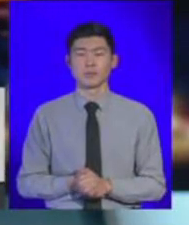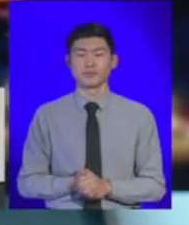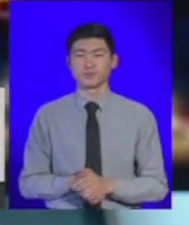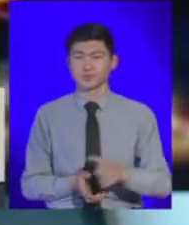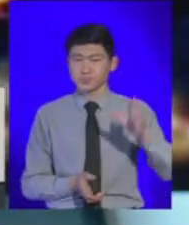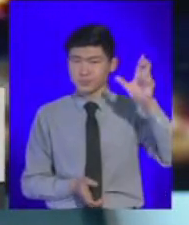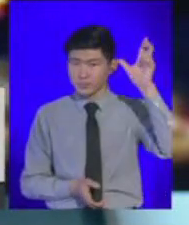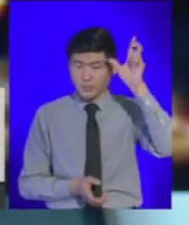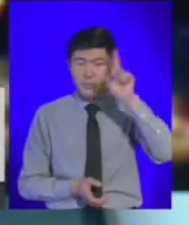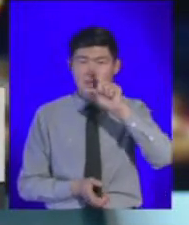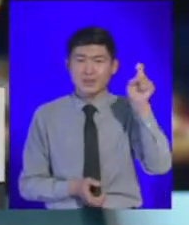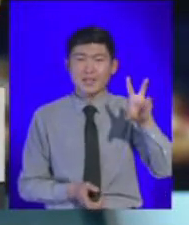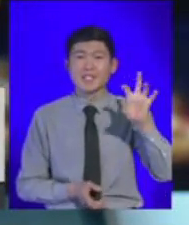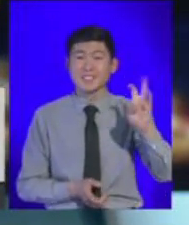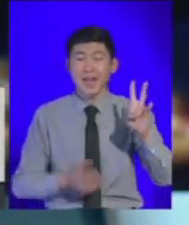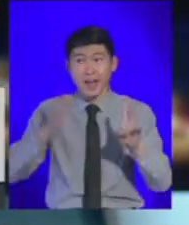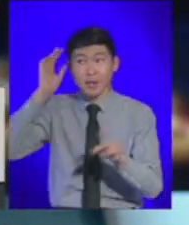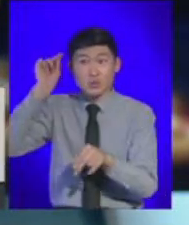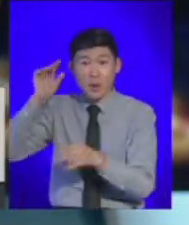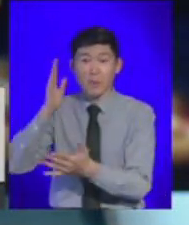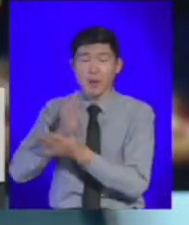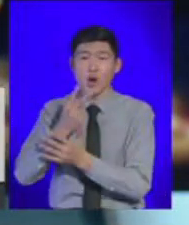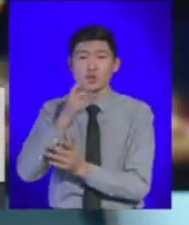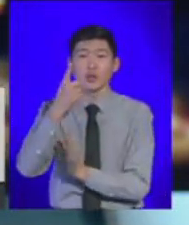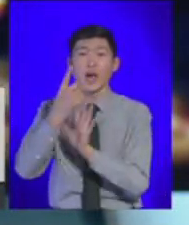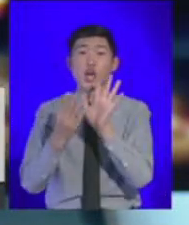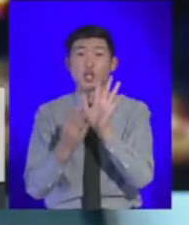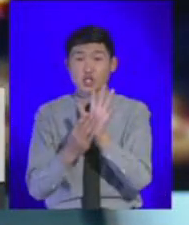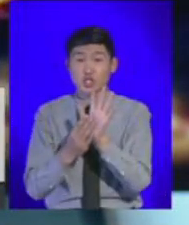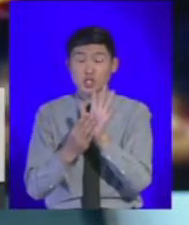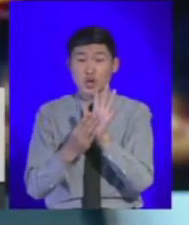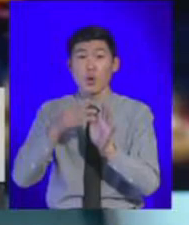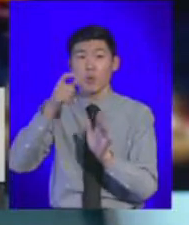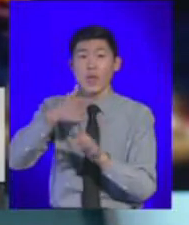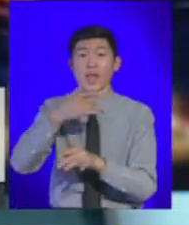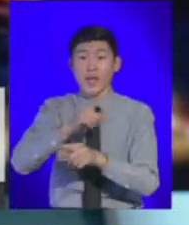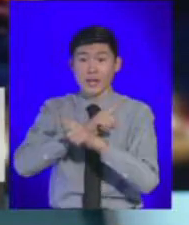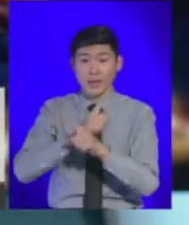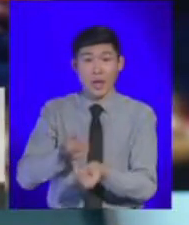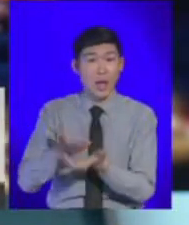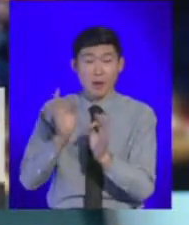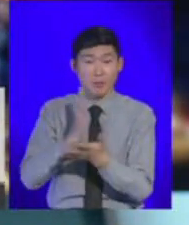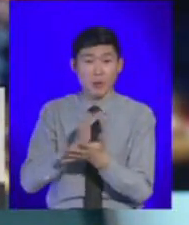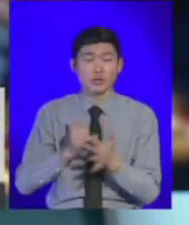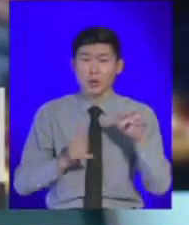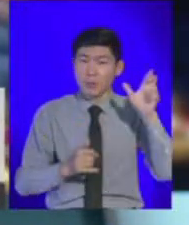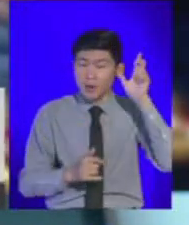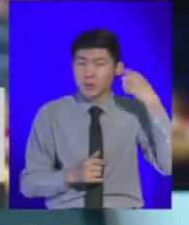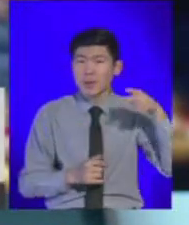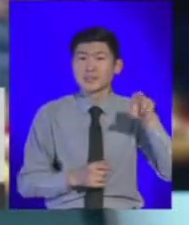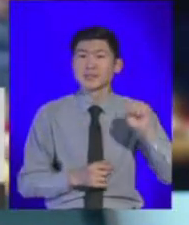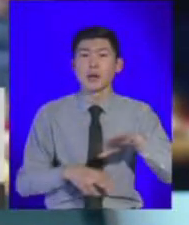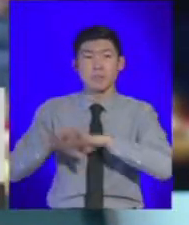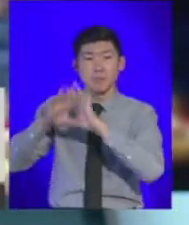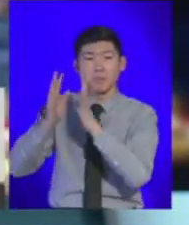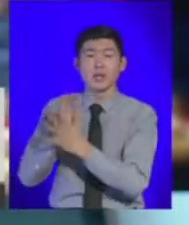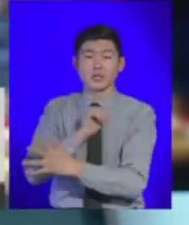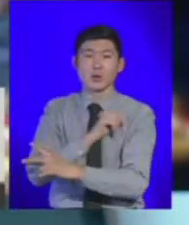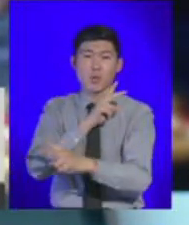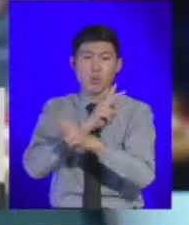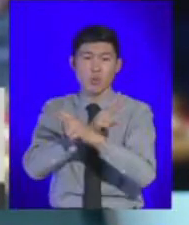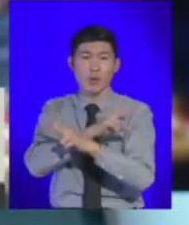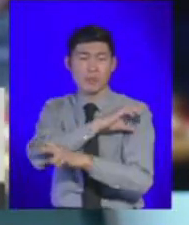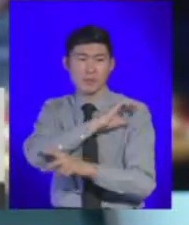Боловсролын зөвлөлийн сангаар гадаадад суралцсан иргэдээс 219 хүн гэрээний үүргээ биелүүлээг учраас боловсрол шинжилгээний яамнаас тэдгээр иргэдийг хууль хяналтын